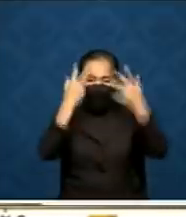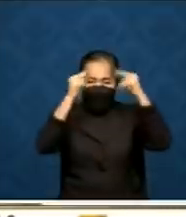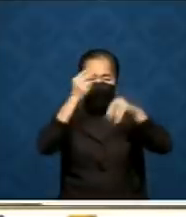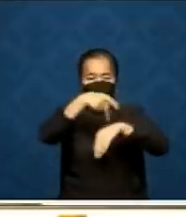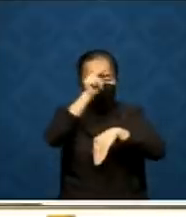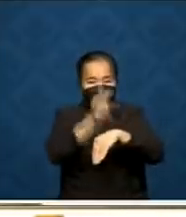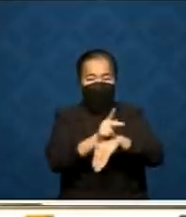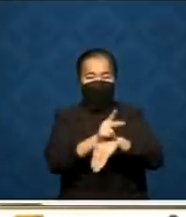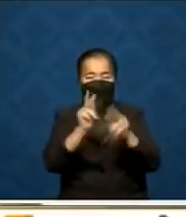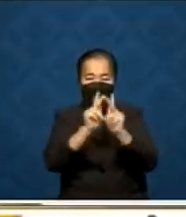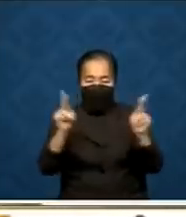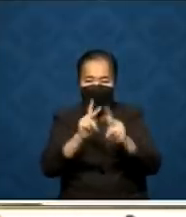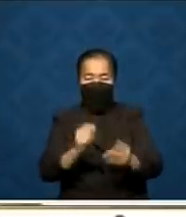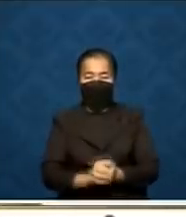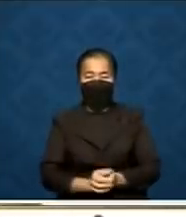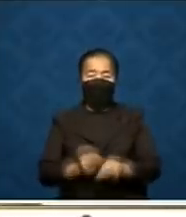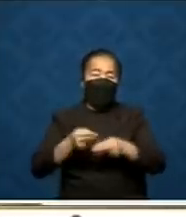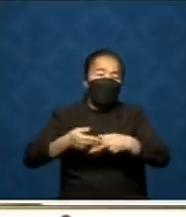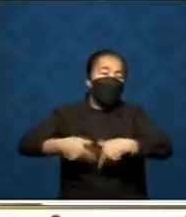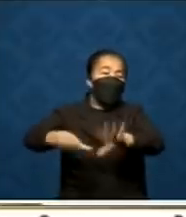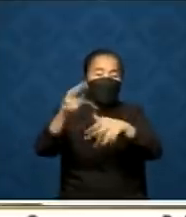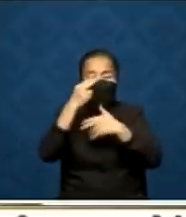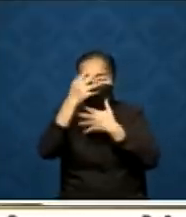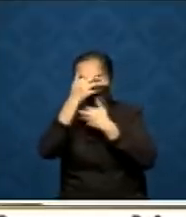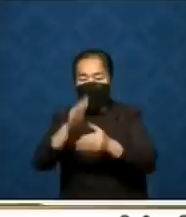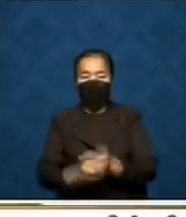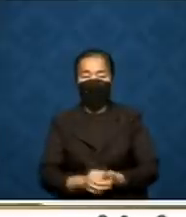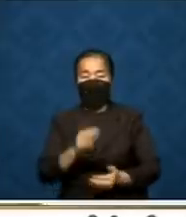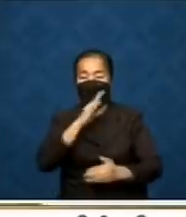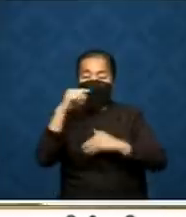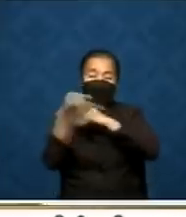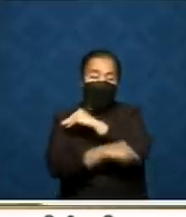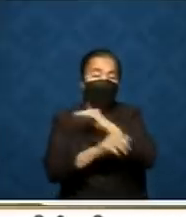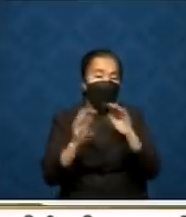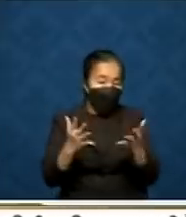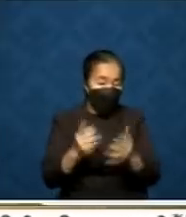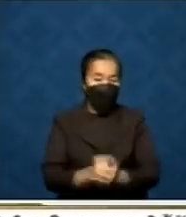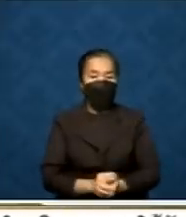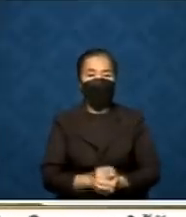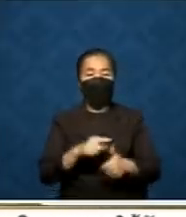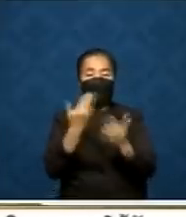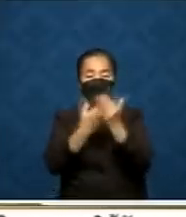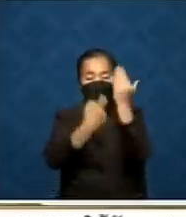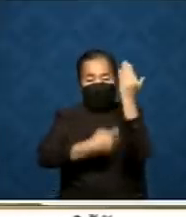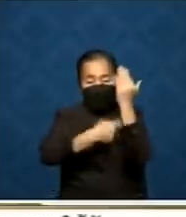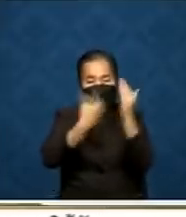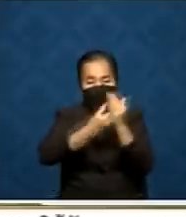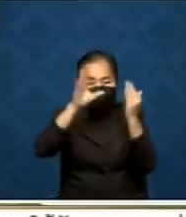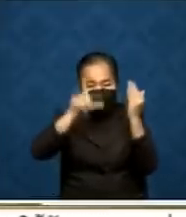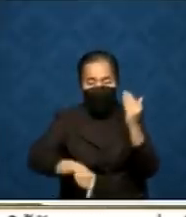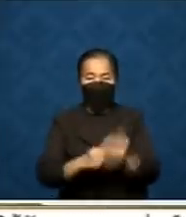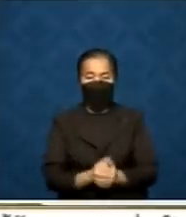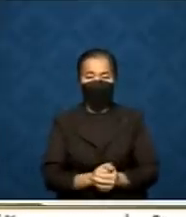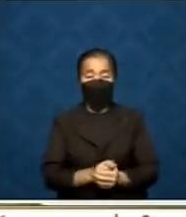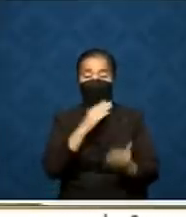บอร์ดอย่าปล่อยปะละเลยถ้าไม่มีทุจริตหรือถ้าไม่ให้ได้ยังราคายางตกหมอเขา